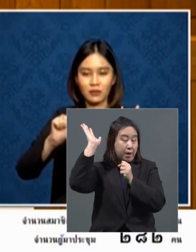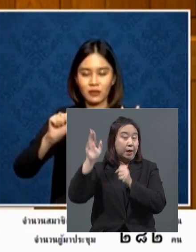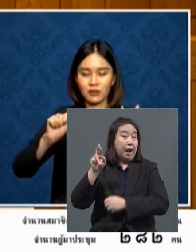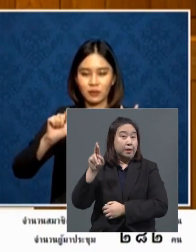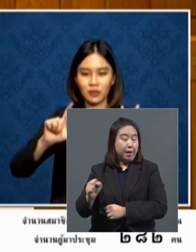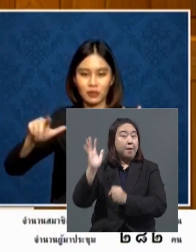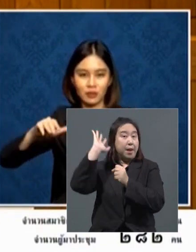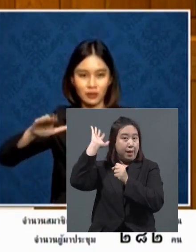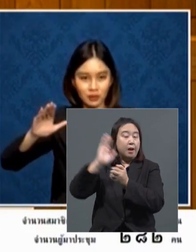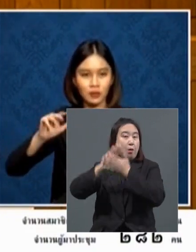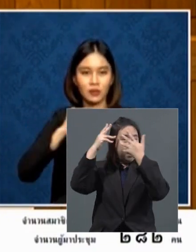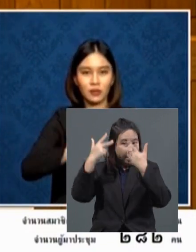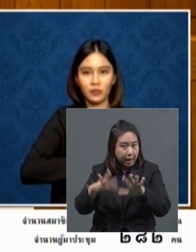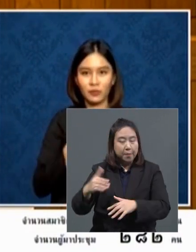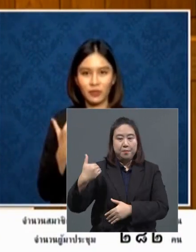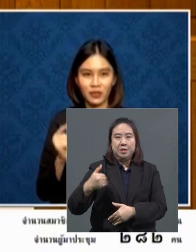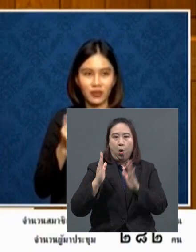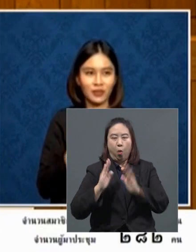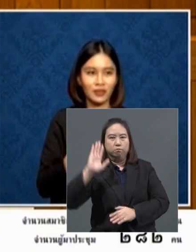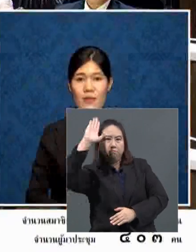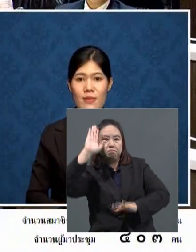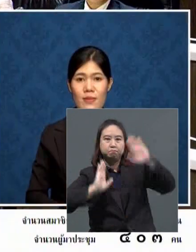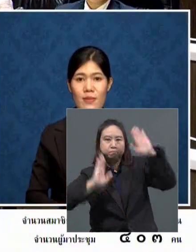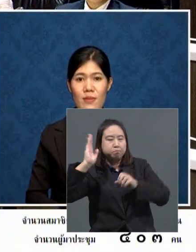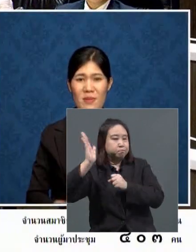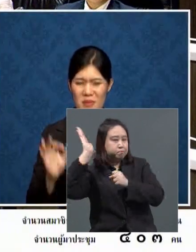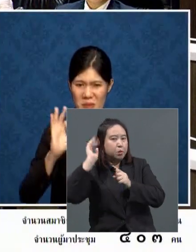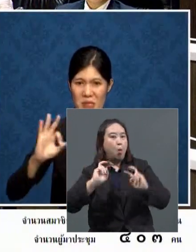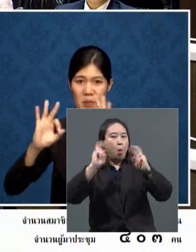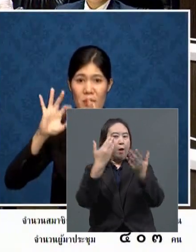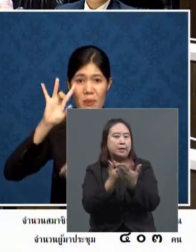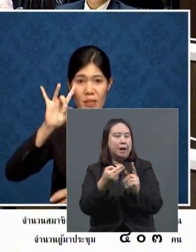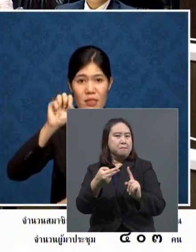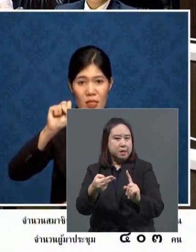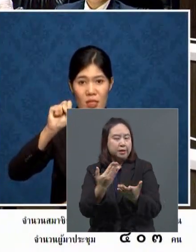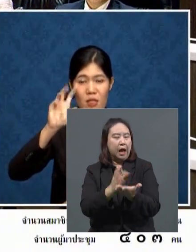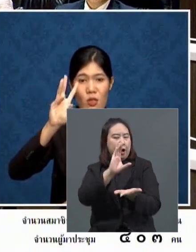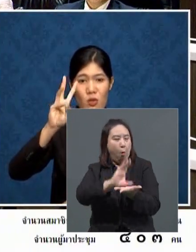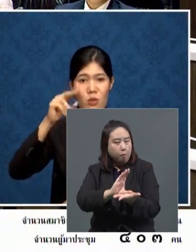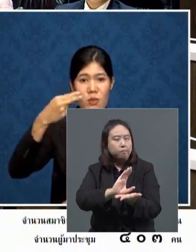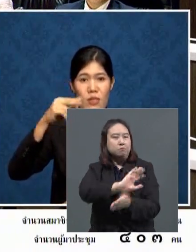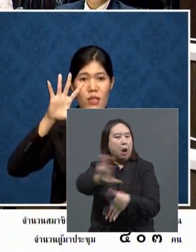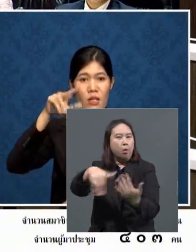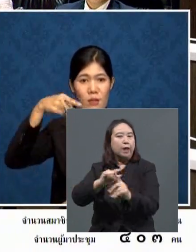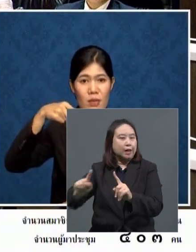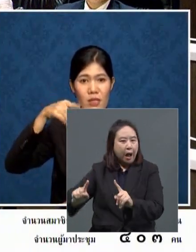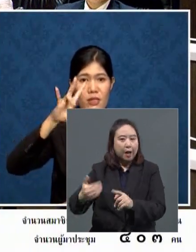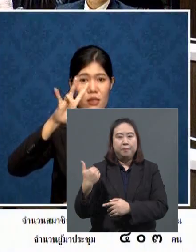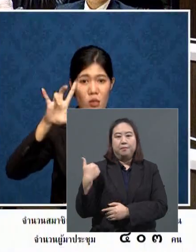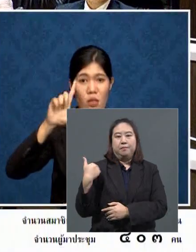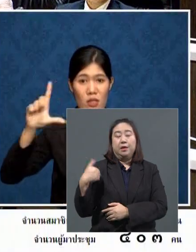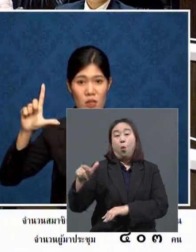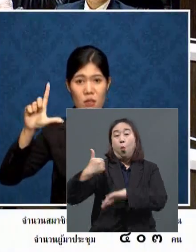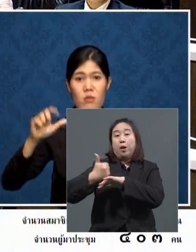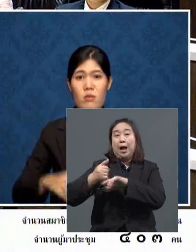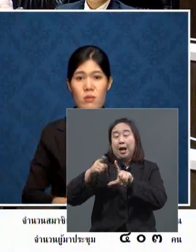คะก็มีผู้อภิปรายต่อเนื่องโดยเฉพาะในประเด็นจิอ walletรวมไปถึงภาพรวมของงบประมาณเี่นะคะไม่ว่าจะเป็นทางนายชวัตุลาธน